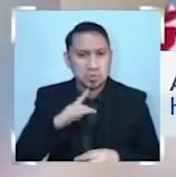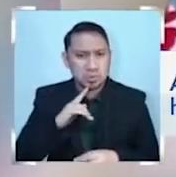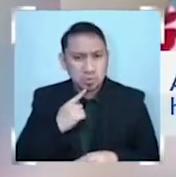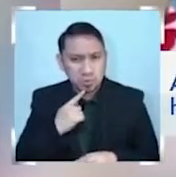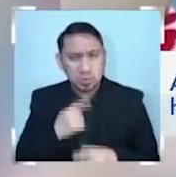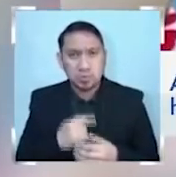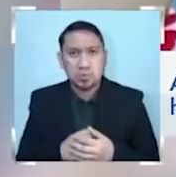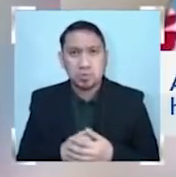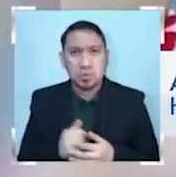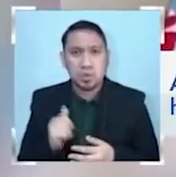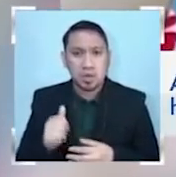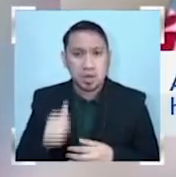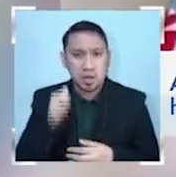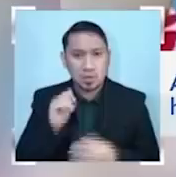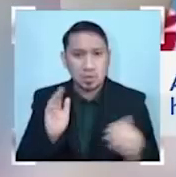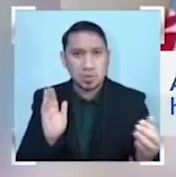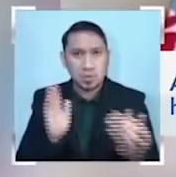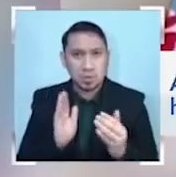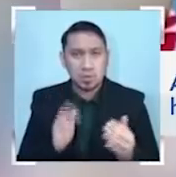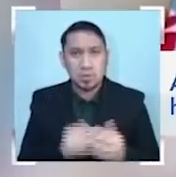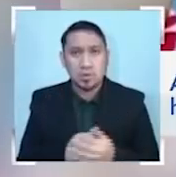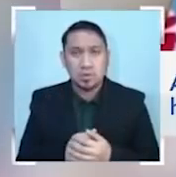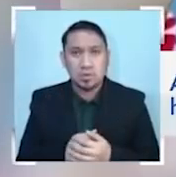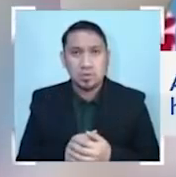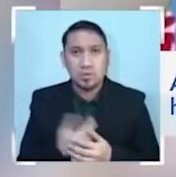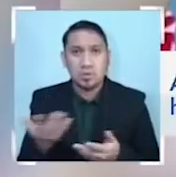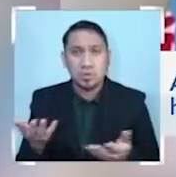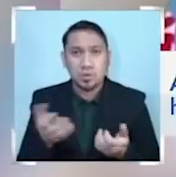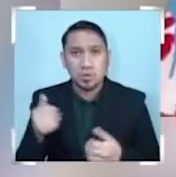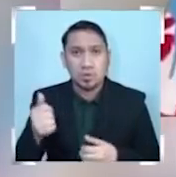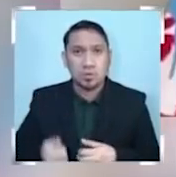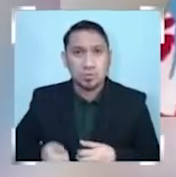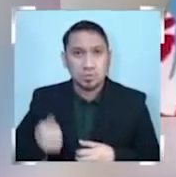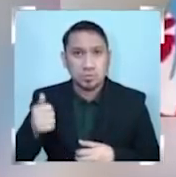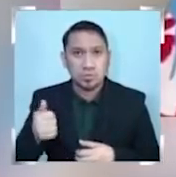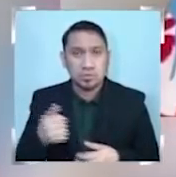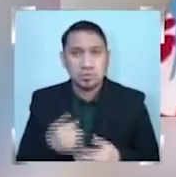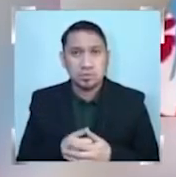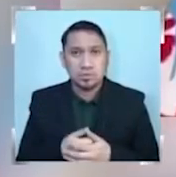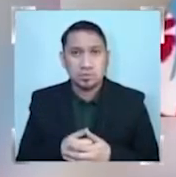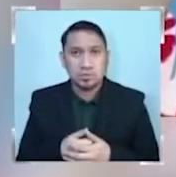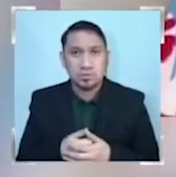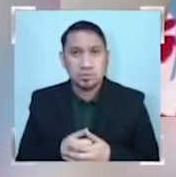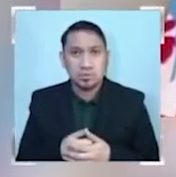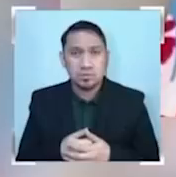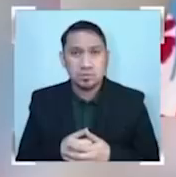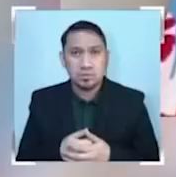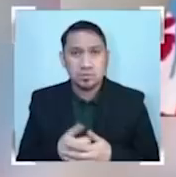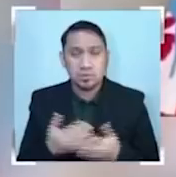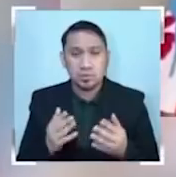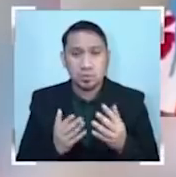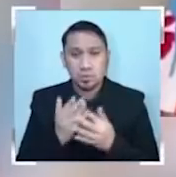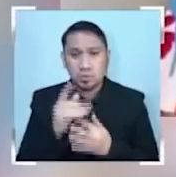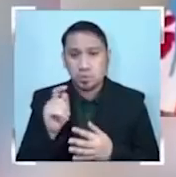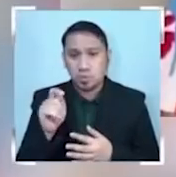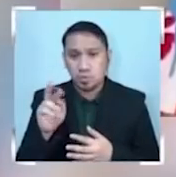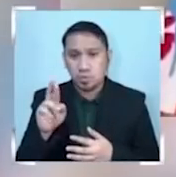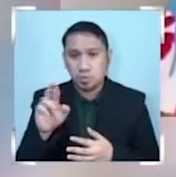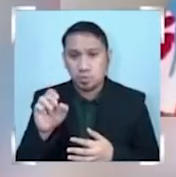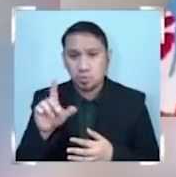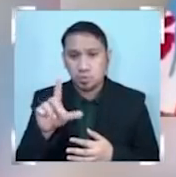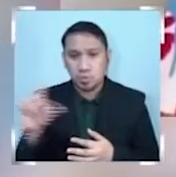ayaw talaga humarap sa bayan? Gusto niya manalo na lang siya via trolls at via